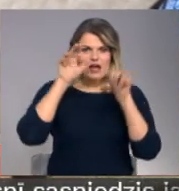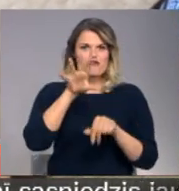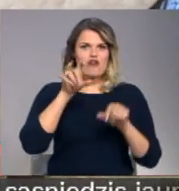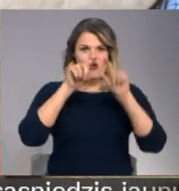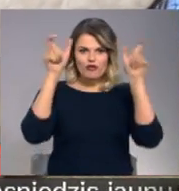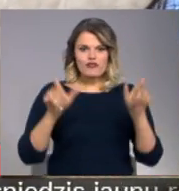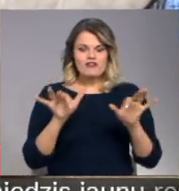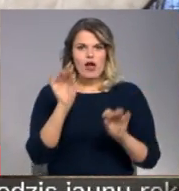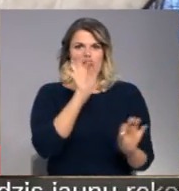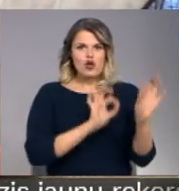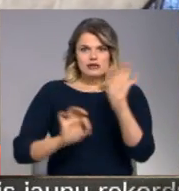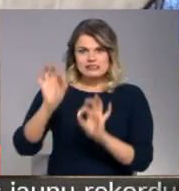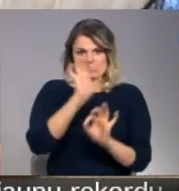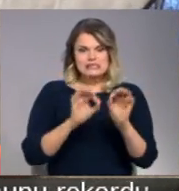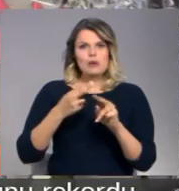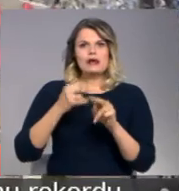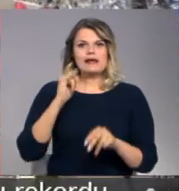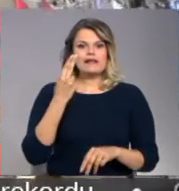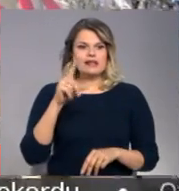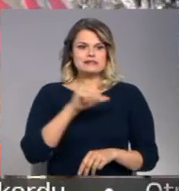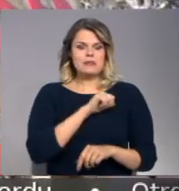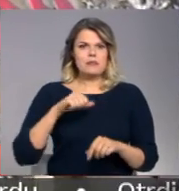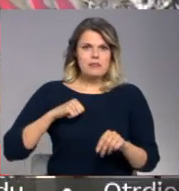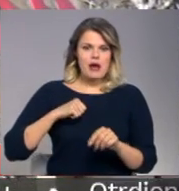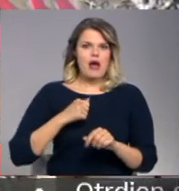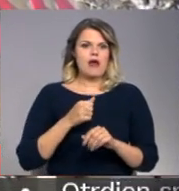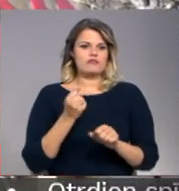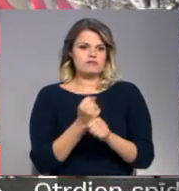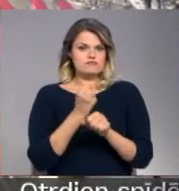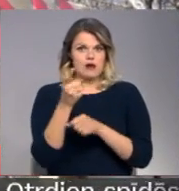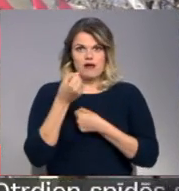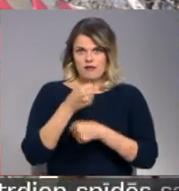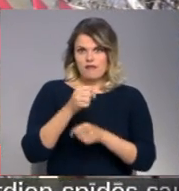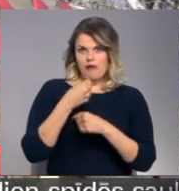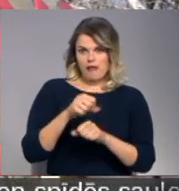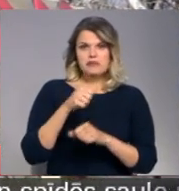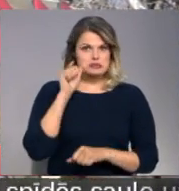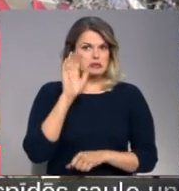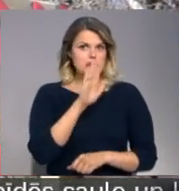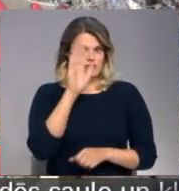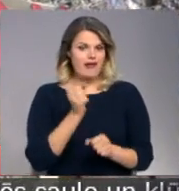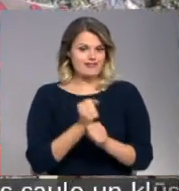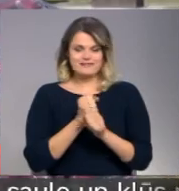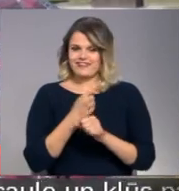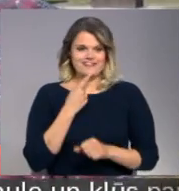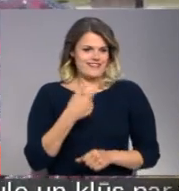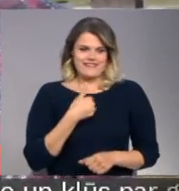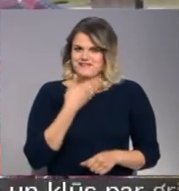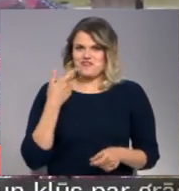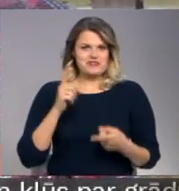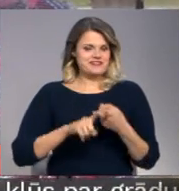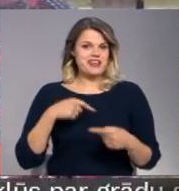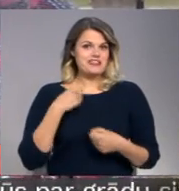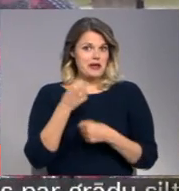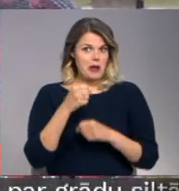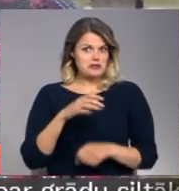uzzīmējusi datorā skici, bet Ines to izveidojusi. Jūs ar galvniecību arī ikdienā esiet saistīti? Nē, neesam.